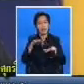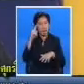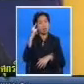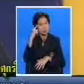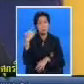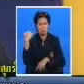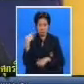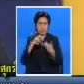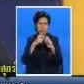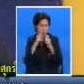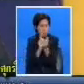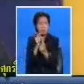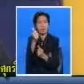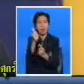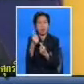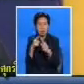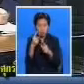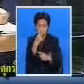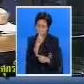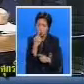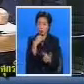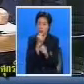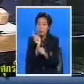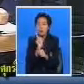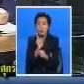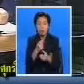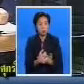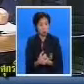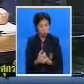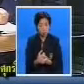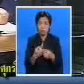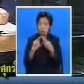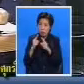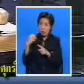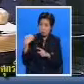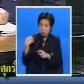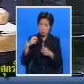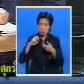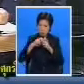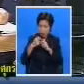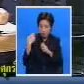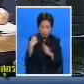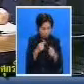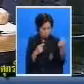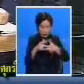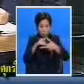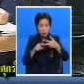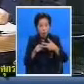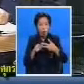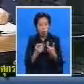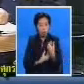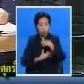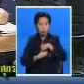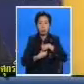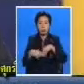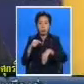ว่าเราต้องทำอะไรมากกว่าแต่มันเกิดขึ้นซ้อนๆกัน 3อย่างพร้อมๆกันก็เกิดขึ้นในขณะที่คิดว่าอย่าว่าแต่รัฐบาลเลย